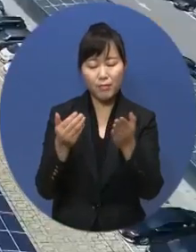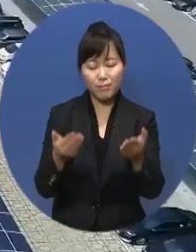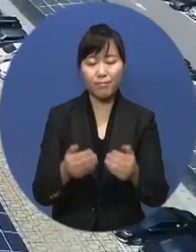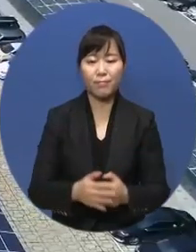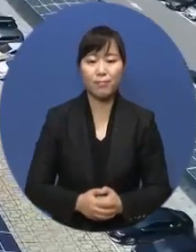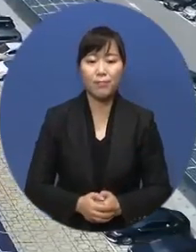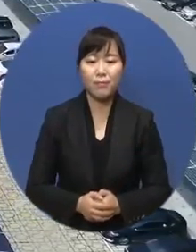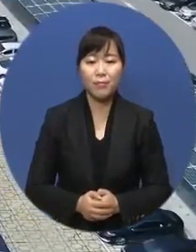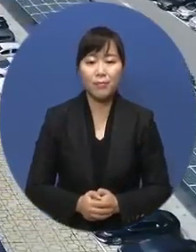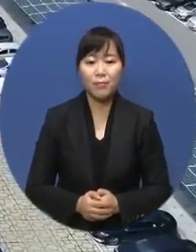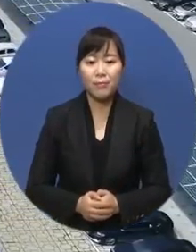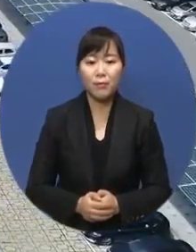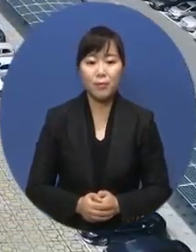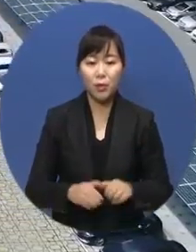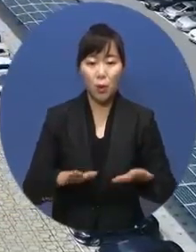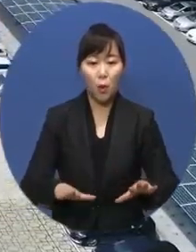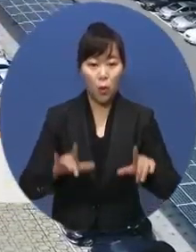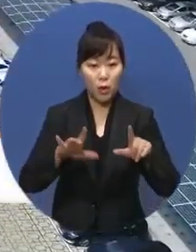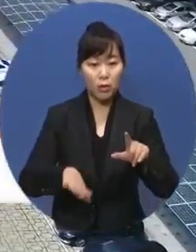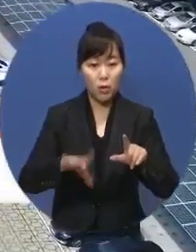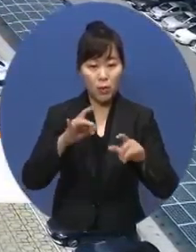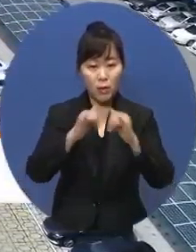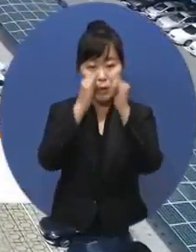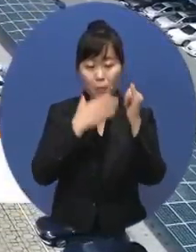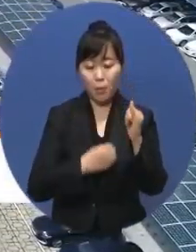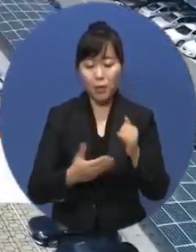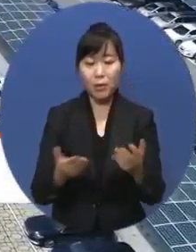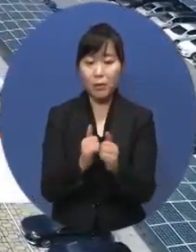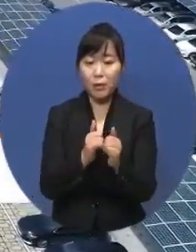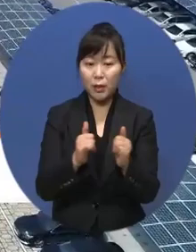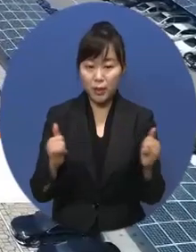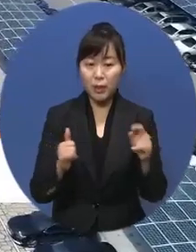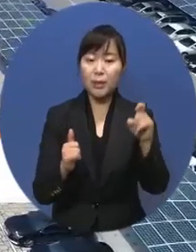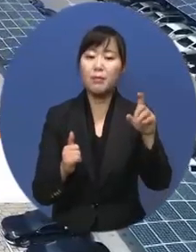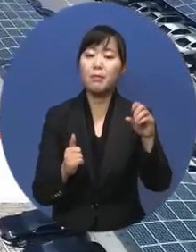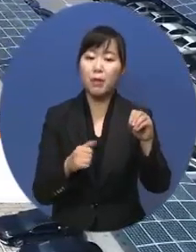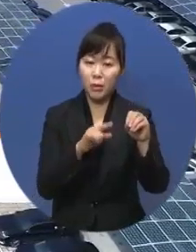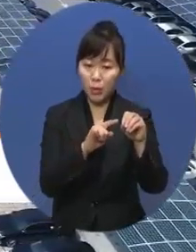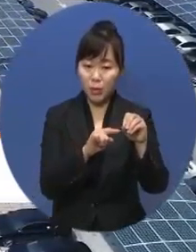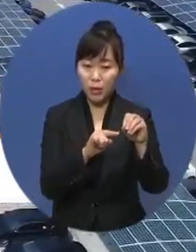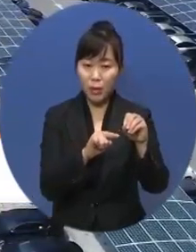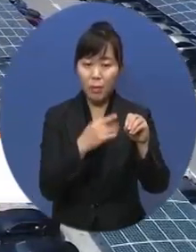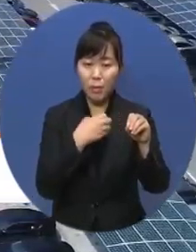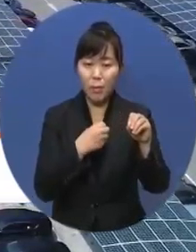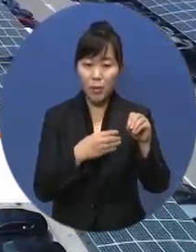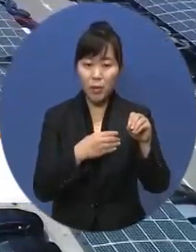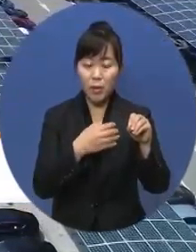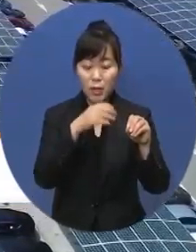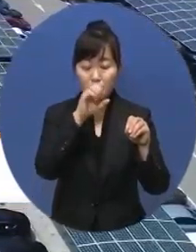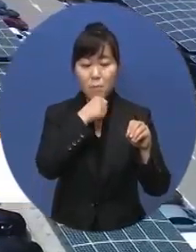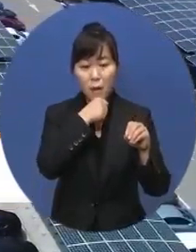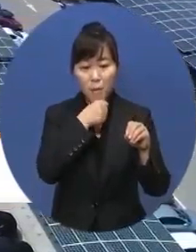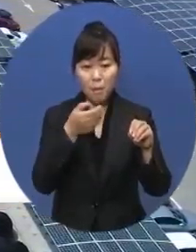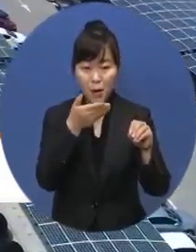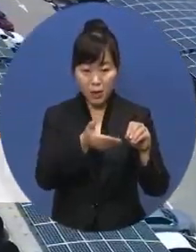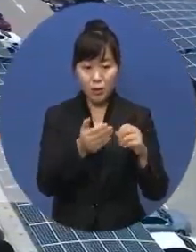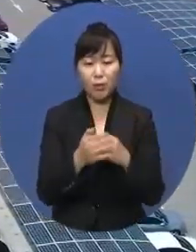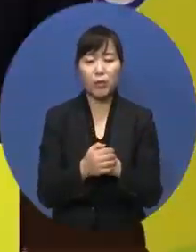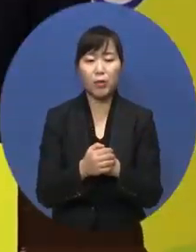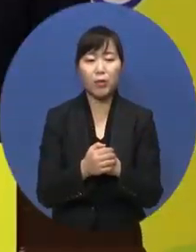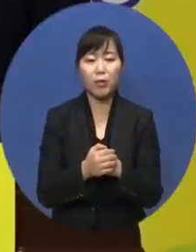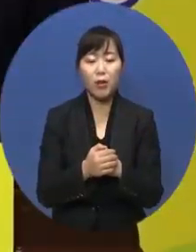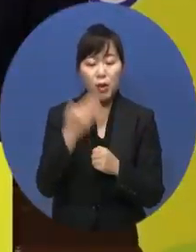지원하겠습니다. 올해 처음으로 사회복지 종사자들에게 10만 원의 복지 포인트를 지급한